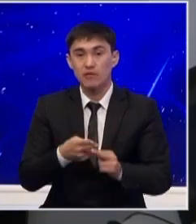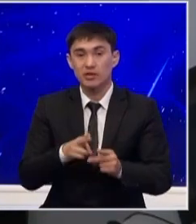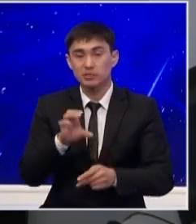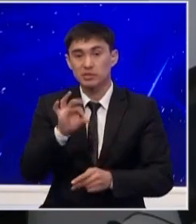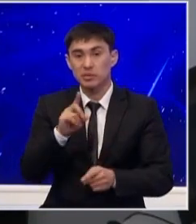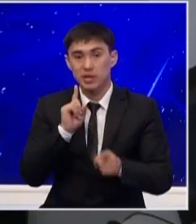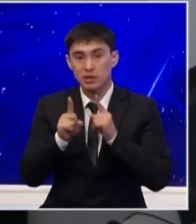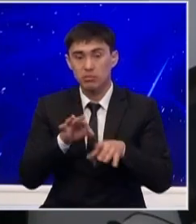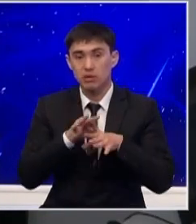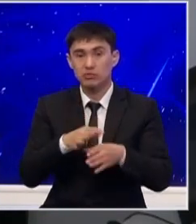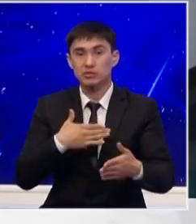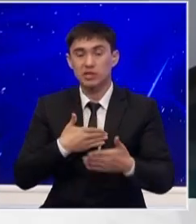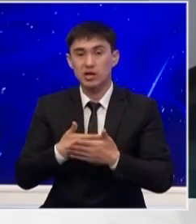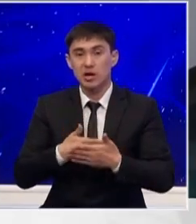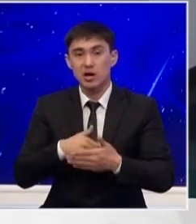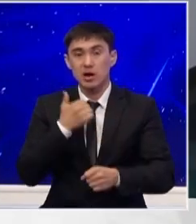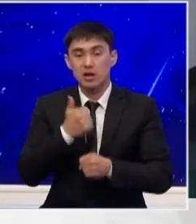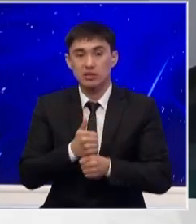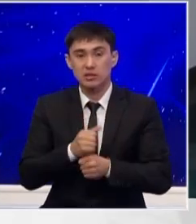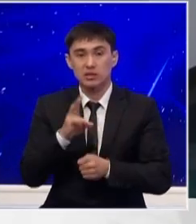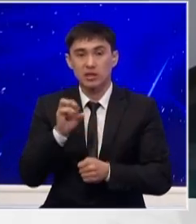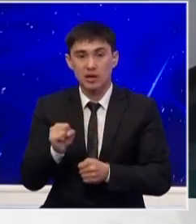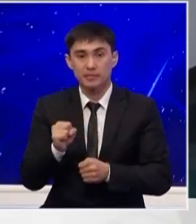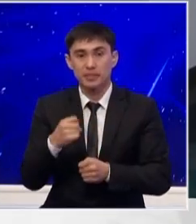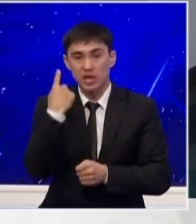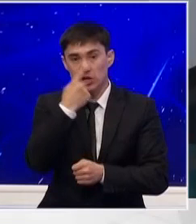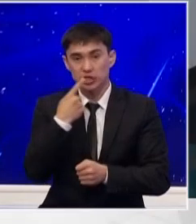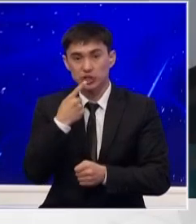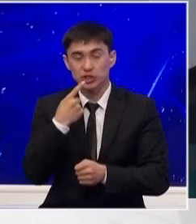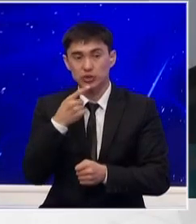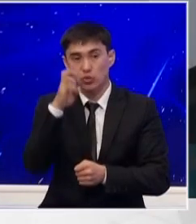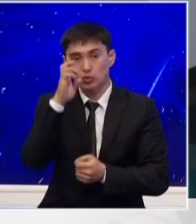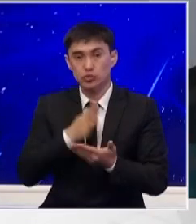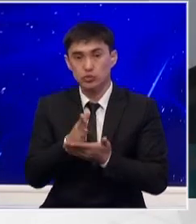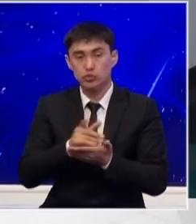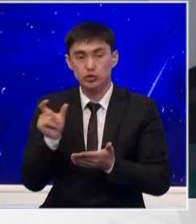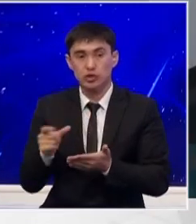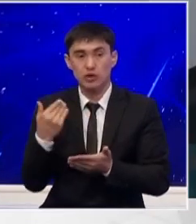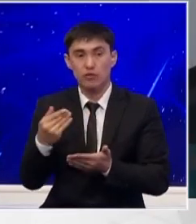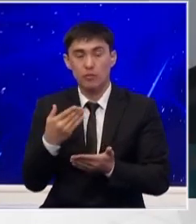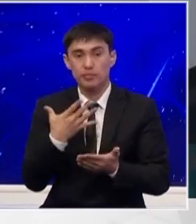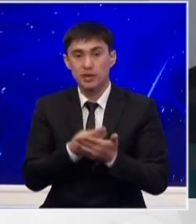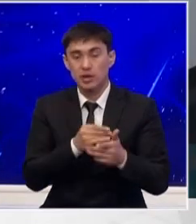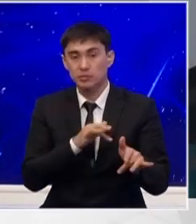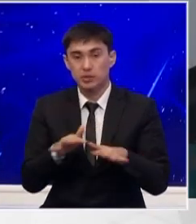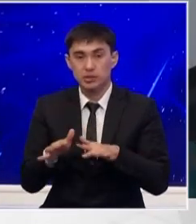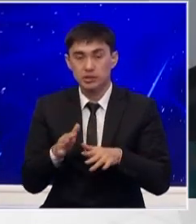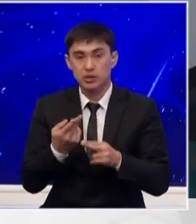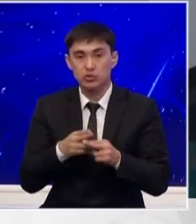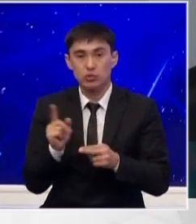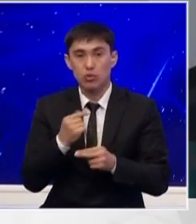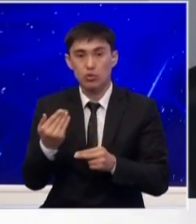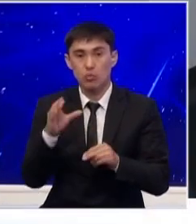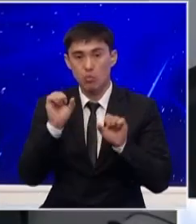нас делается акцент на личность госслужащего, на его компетенции, чтобы он